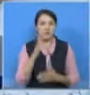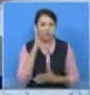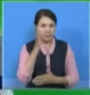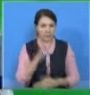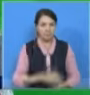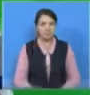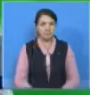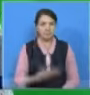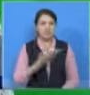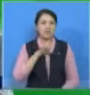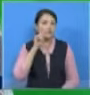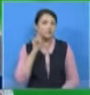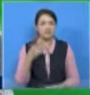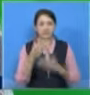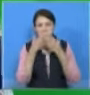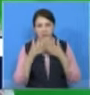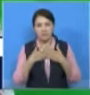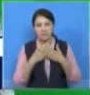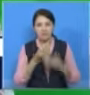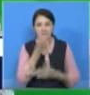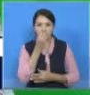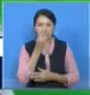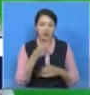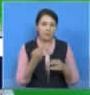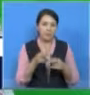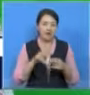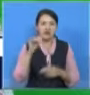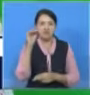ие. Қазіргі жастардың нағыз жейтін тамақтары, сол үшін